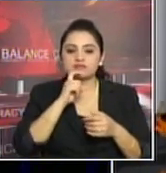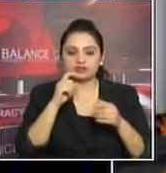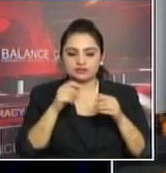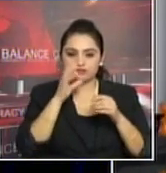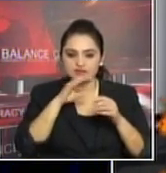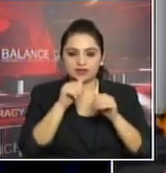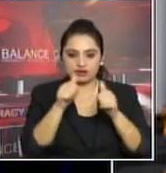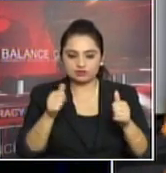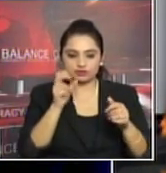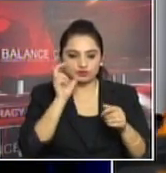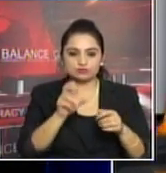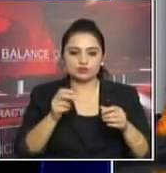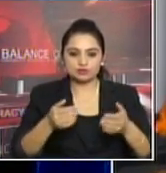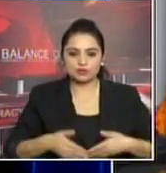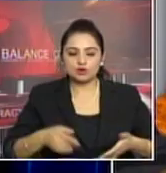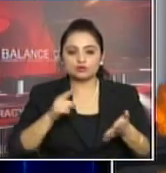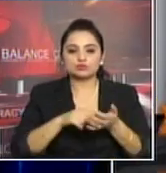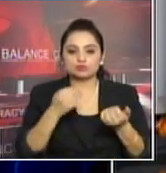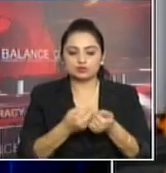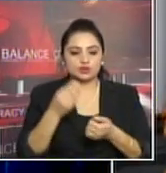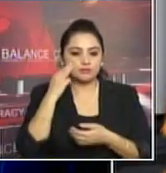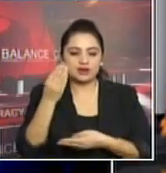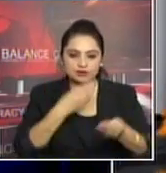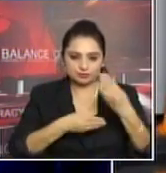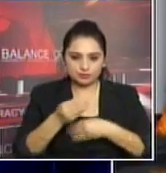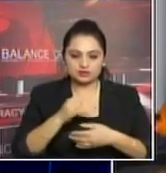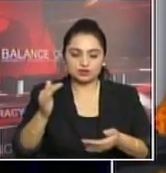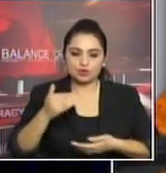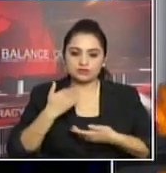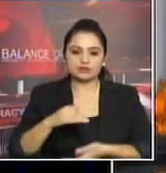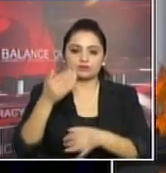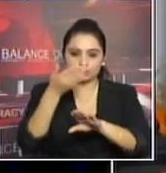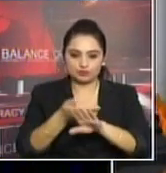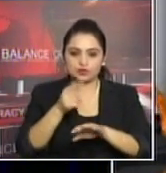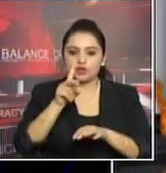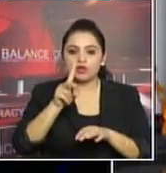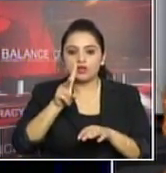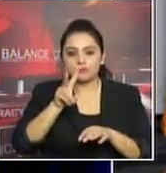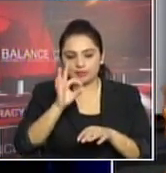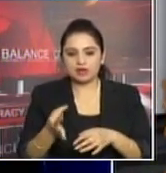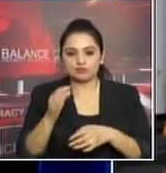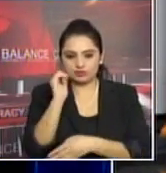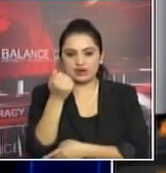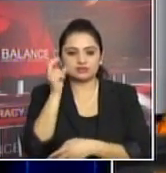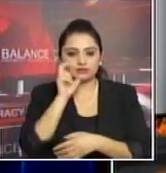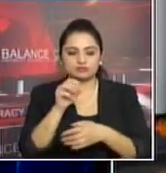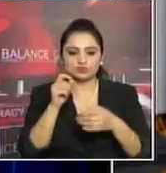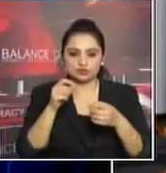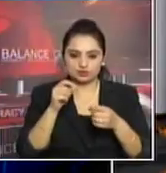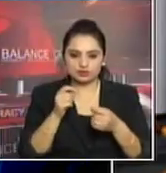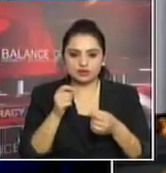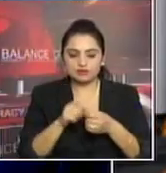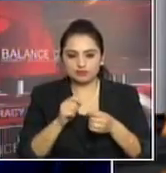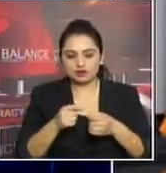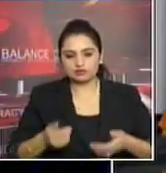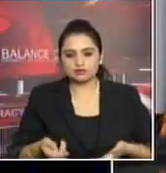दिवस मनाउन सुरुवात गरिएको हो। मानव बेचबिखन तथा ओसार पसार विरुद्धको 12 राष्ट्रिय दिवस मनाइरहँदा बेचबिखनको समस्या झन